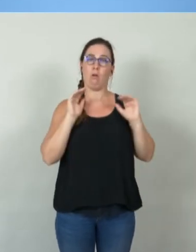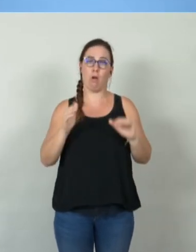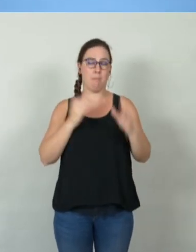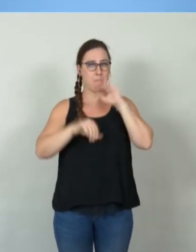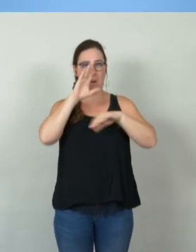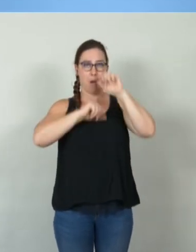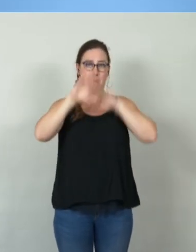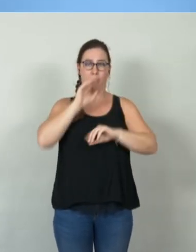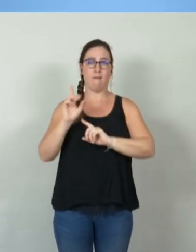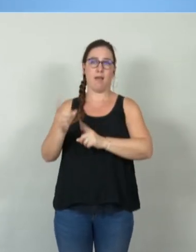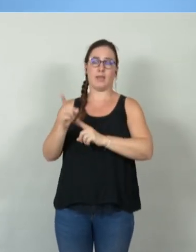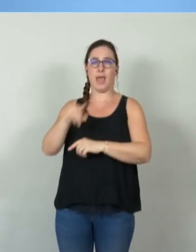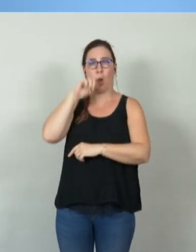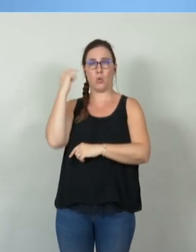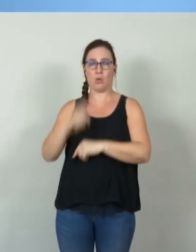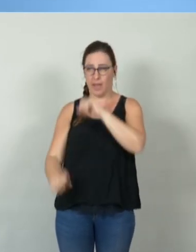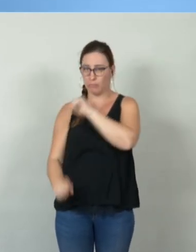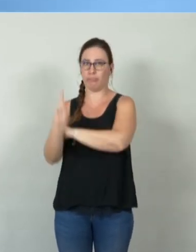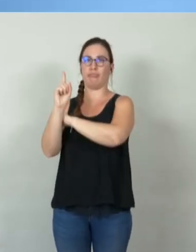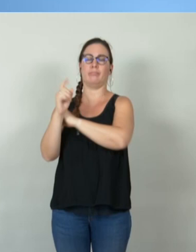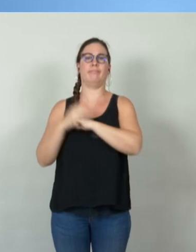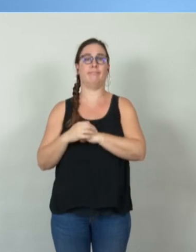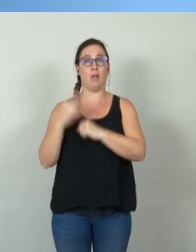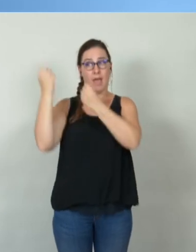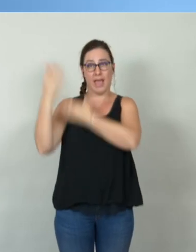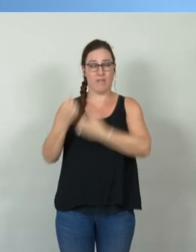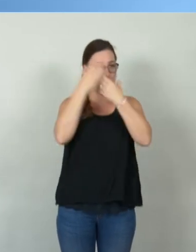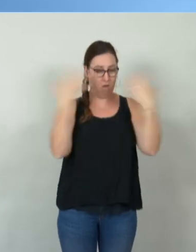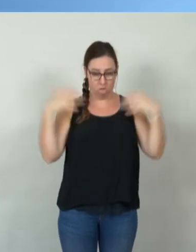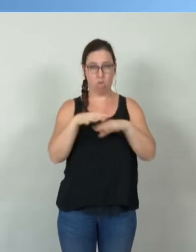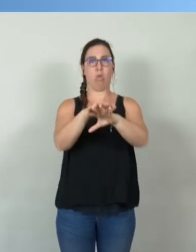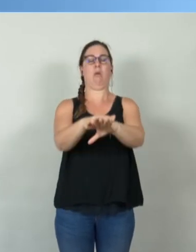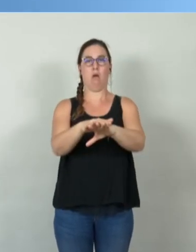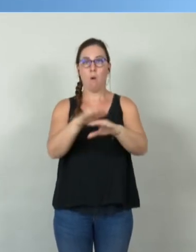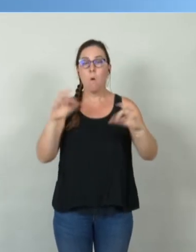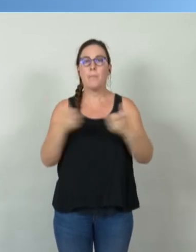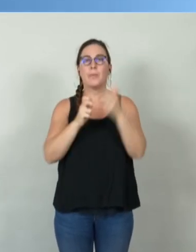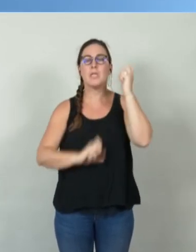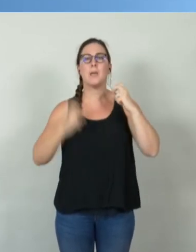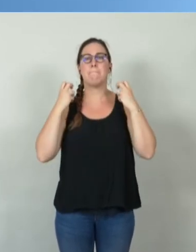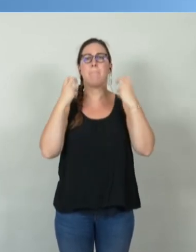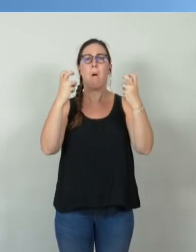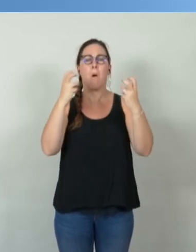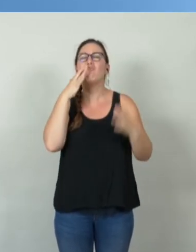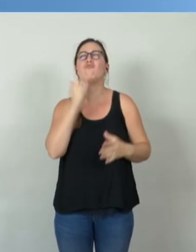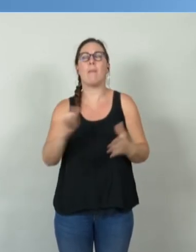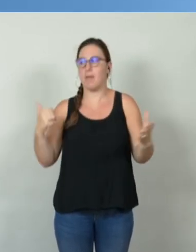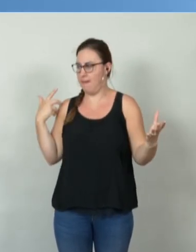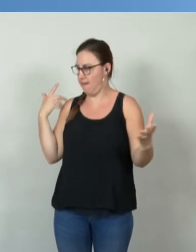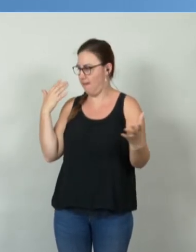déclenchement de la guerre en Ukraine ces deux événements combinés ont entraîné le retour de l'inflation d'une ampleur inédite depuis